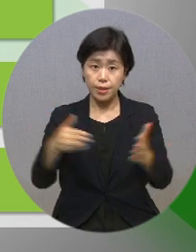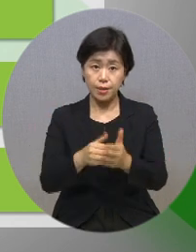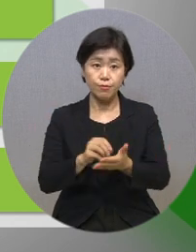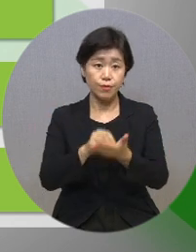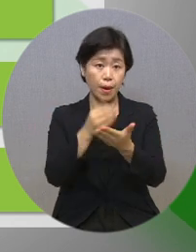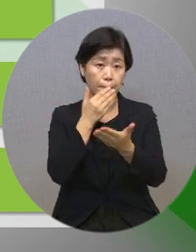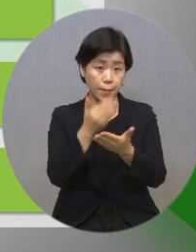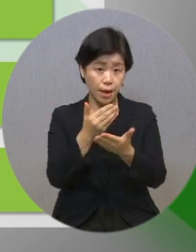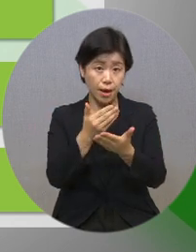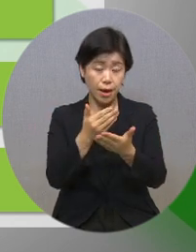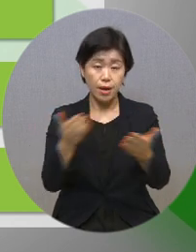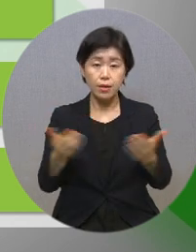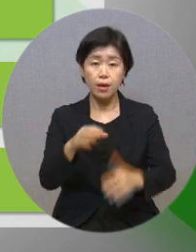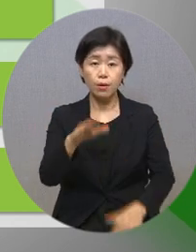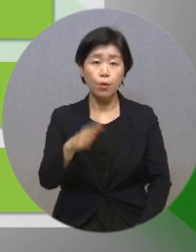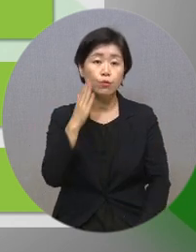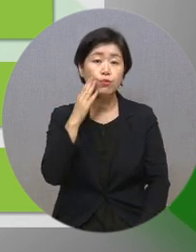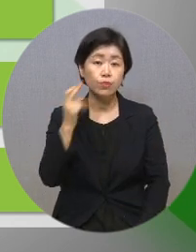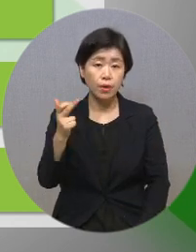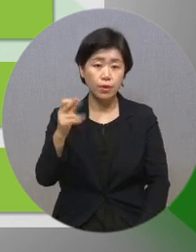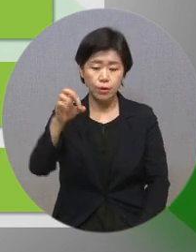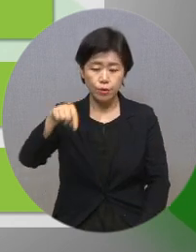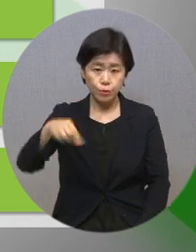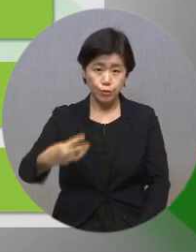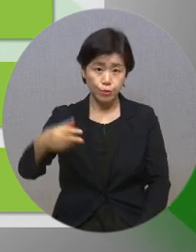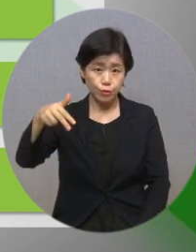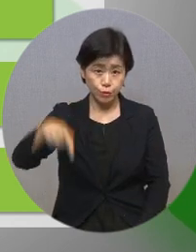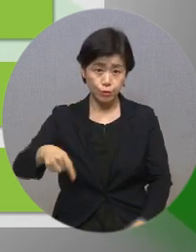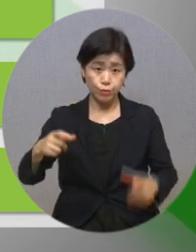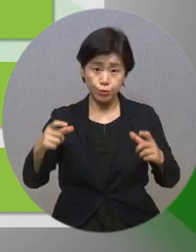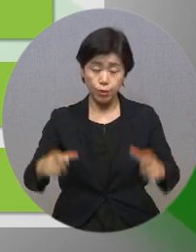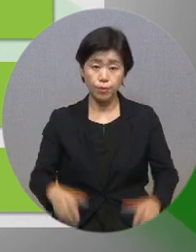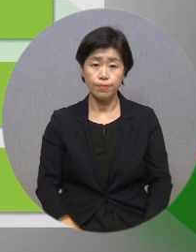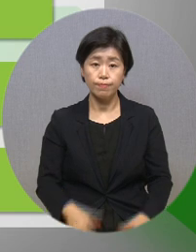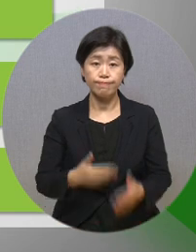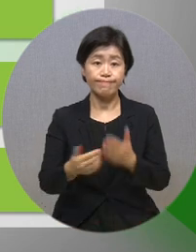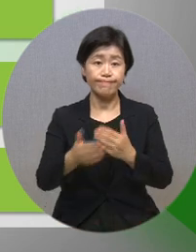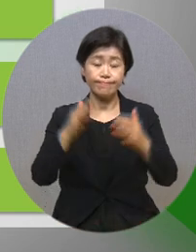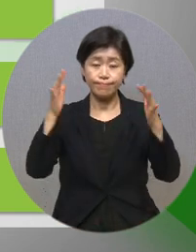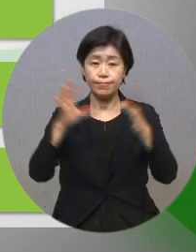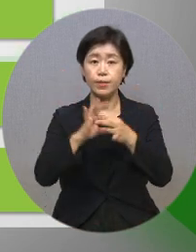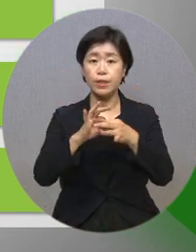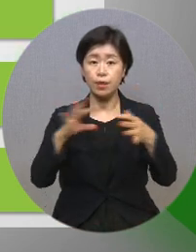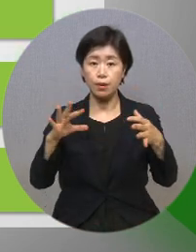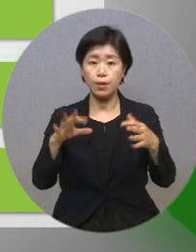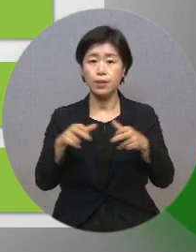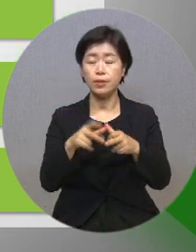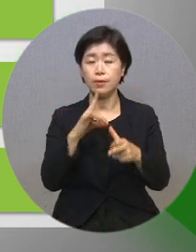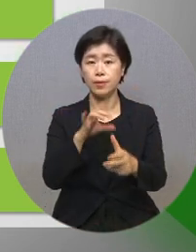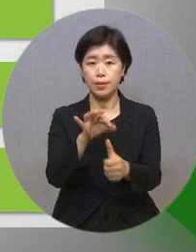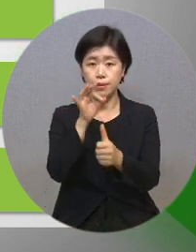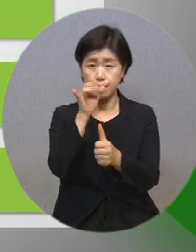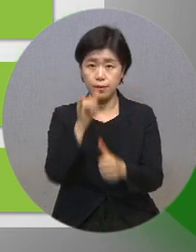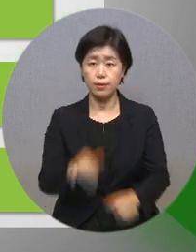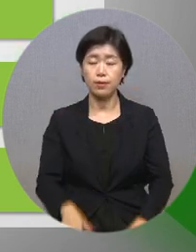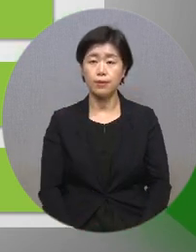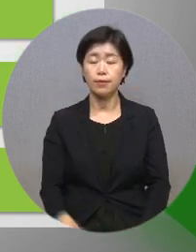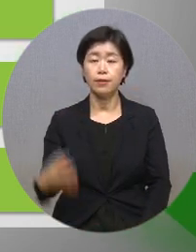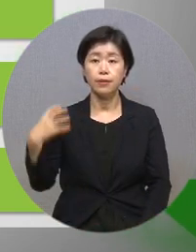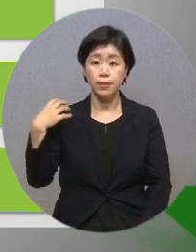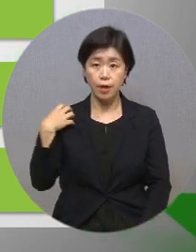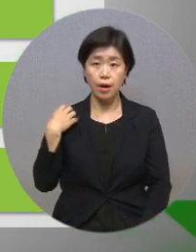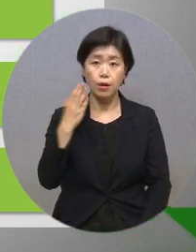근무지는 울산시 울주군입니다. 경력과 학력은 무관하며 장애인만 채용합니다.